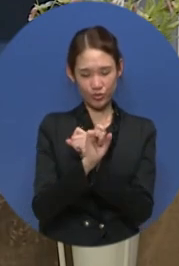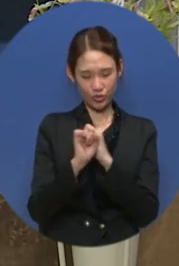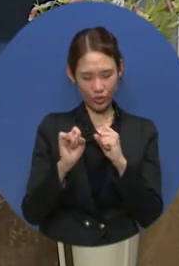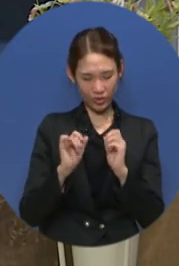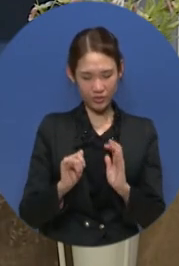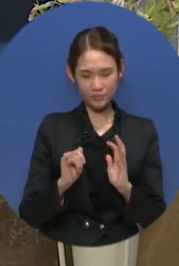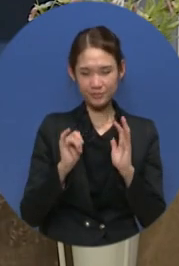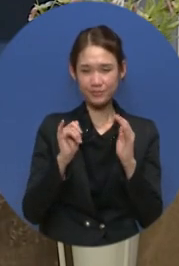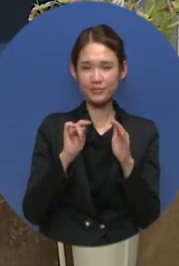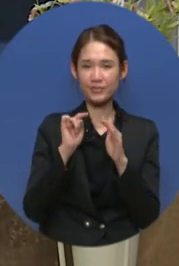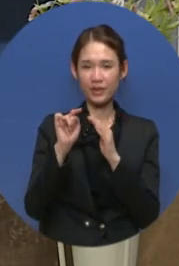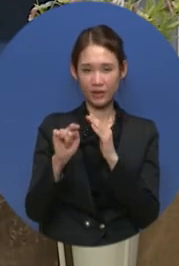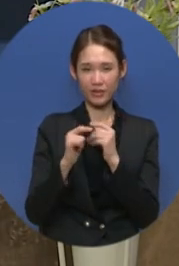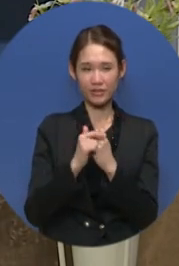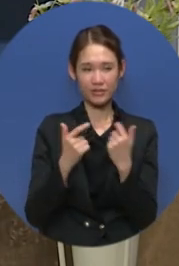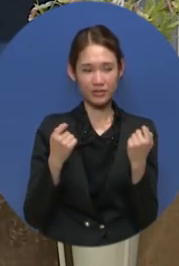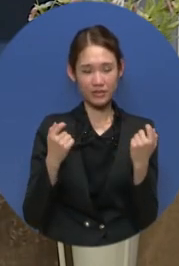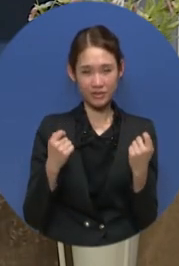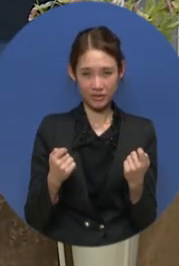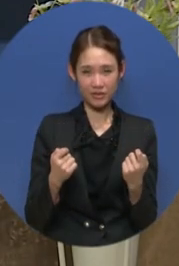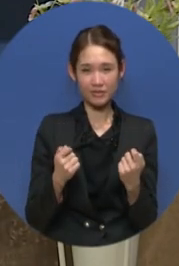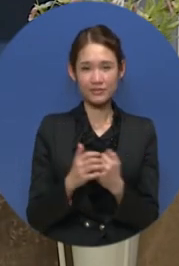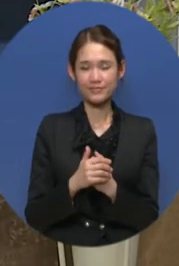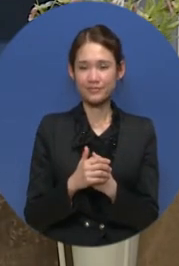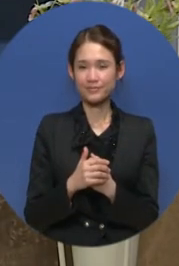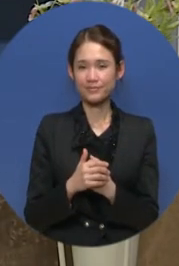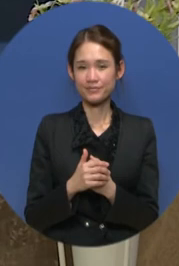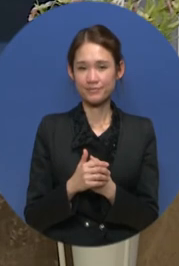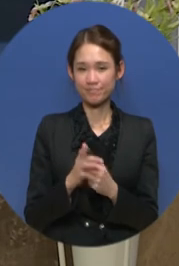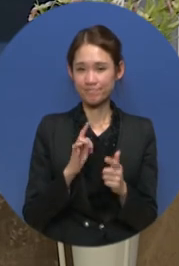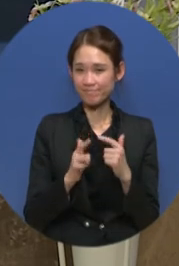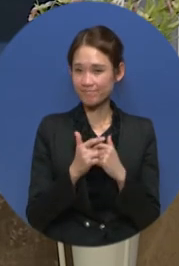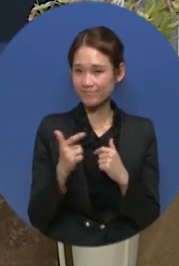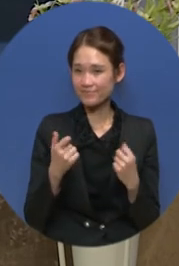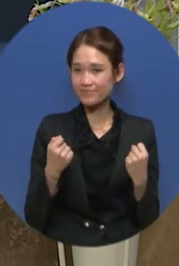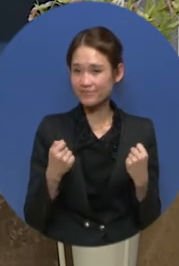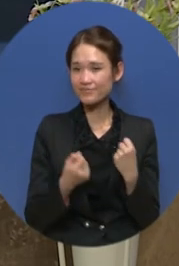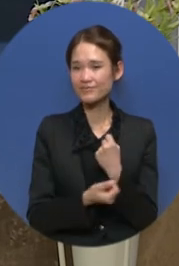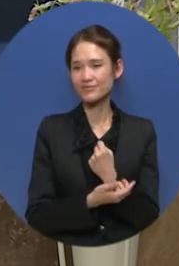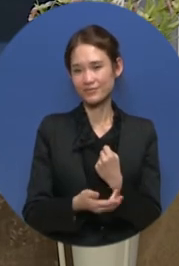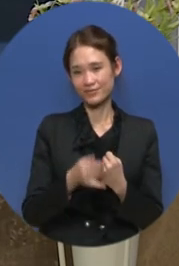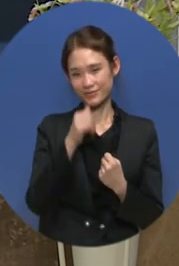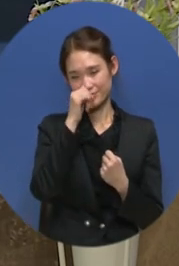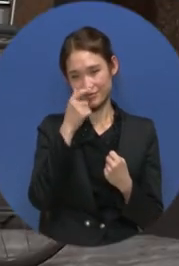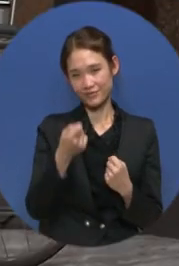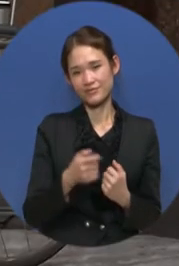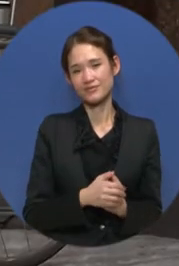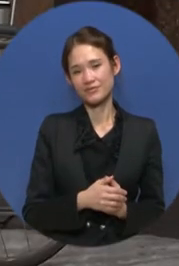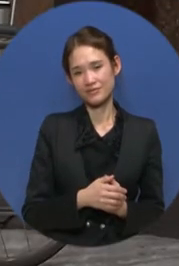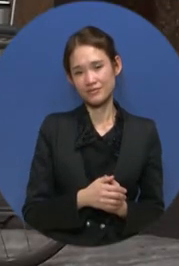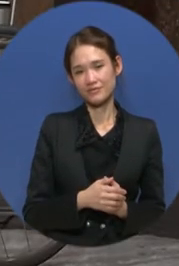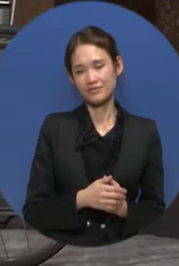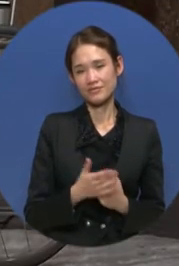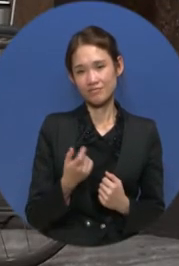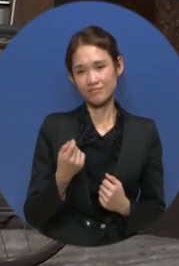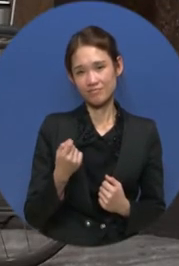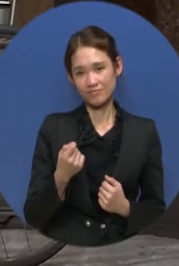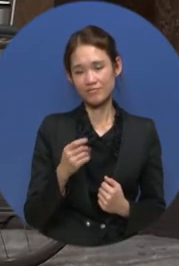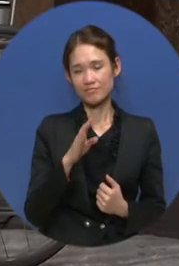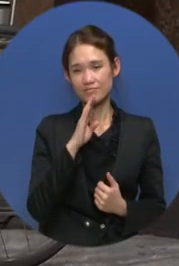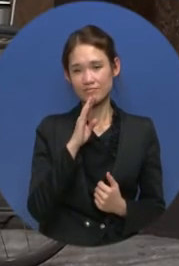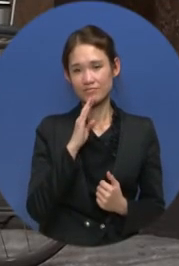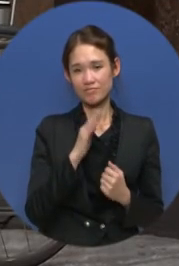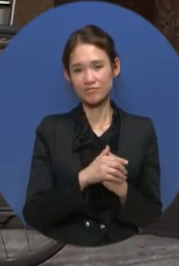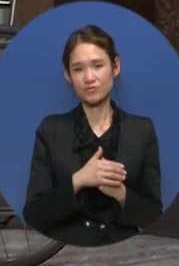또 다른 더 넓은 세상으로 나가시고 이렇게 네, 하는데 또 큰 영향을 주신 것 같습니다. 원장님께서. 그렇지. 그럴 수도